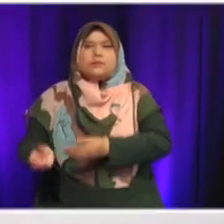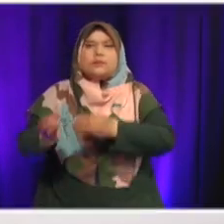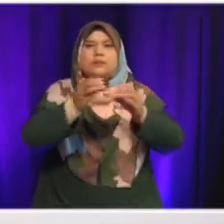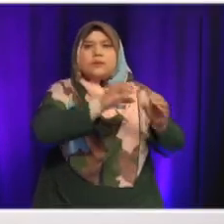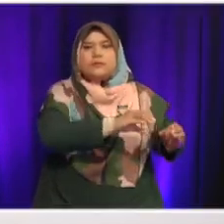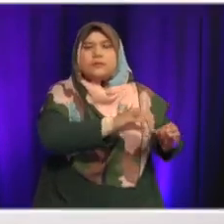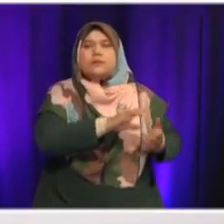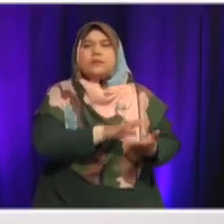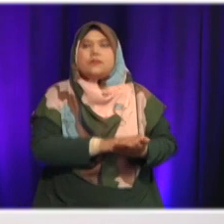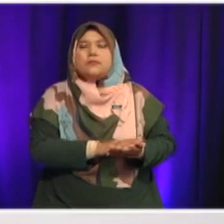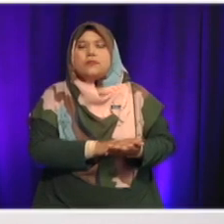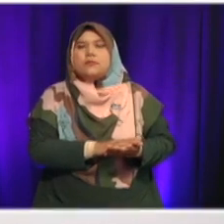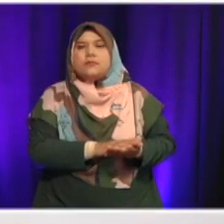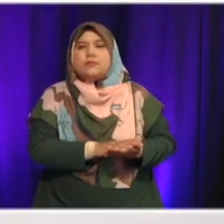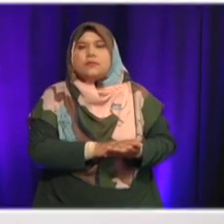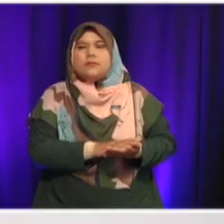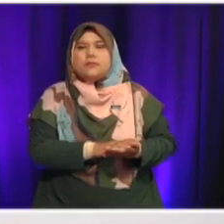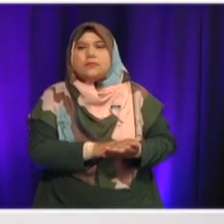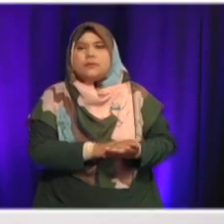ke permukaan mata